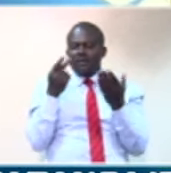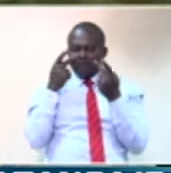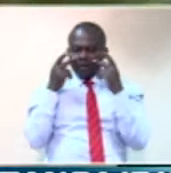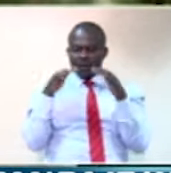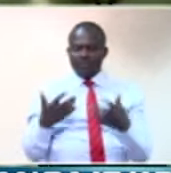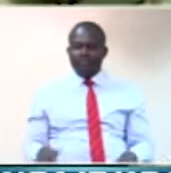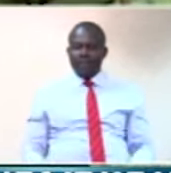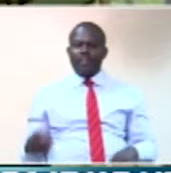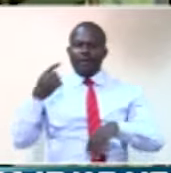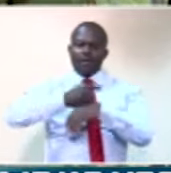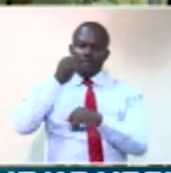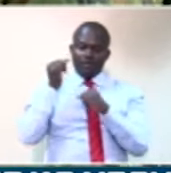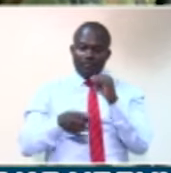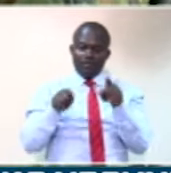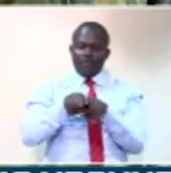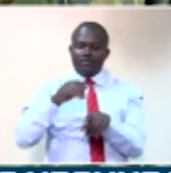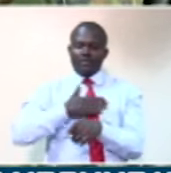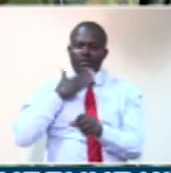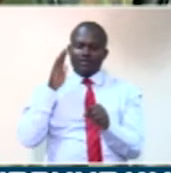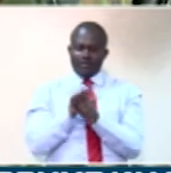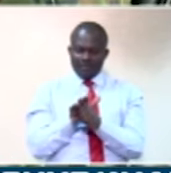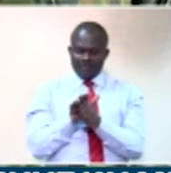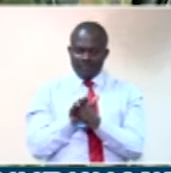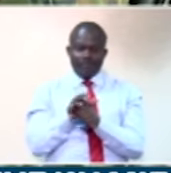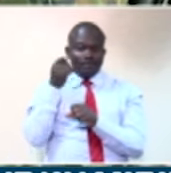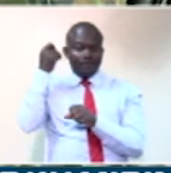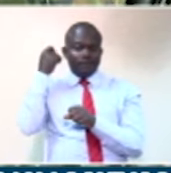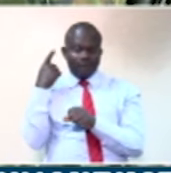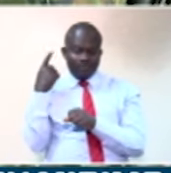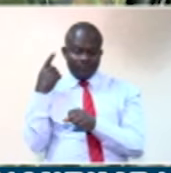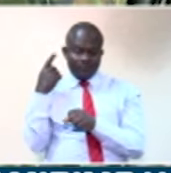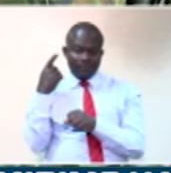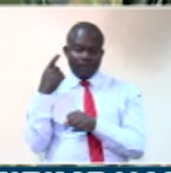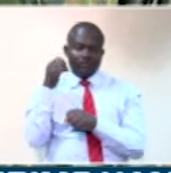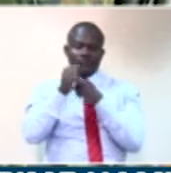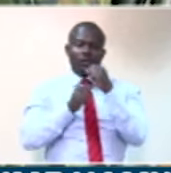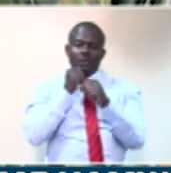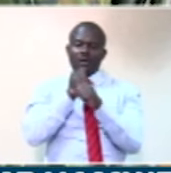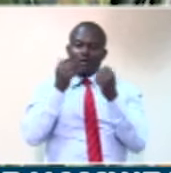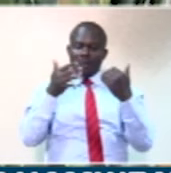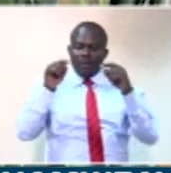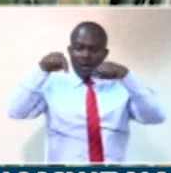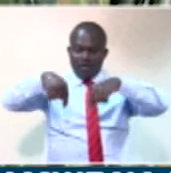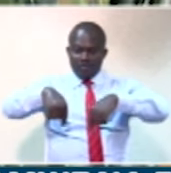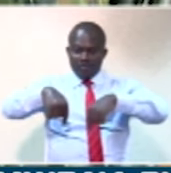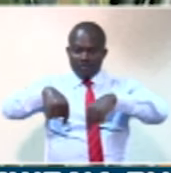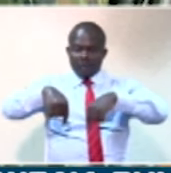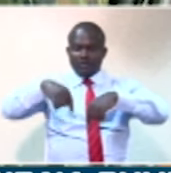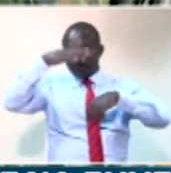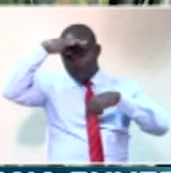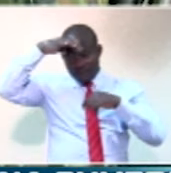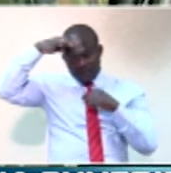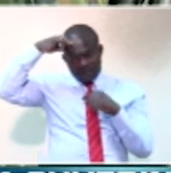ate? Umunsi wo gusoza amasomo ni umunsi w'ibyishimo. Birumvikana ko umwaka bamara hano